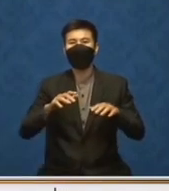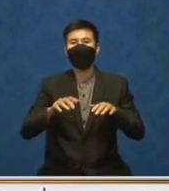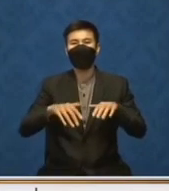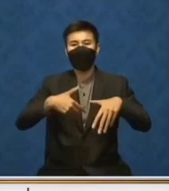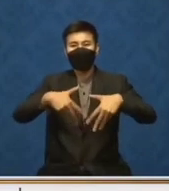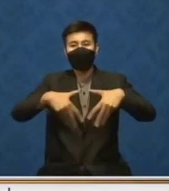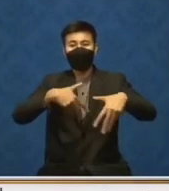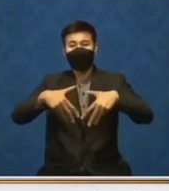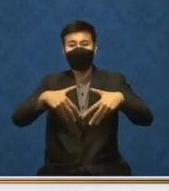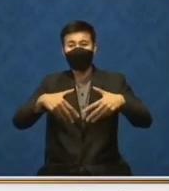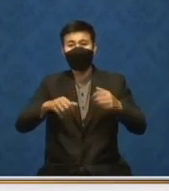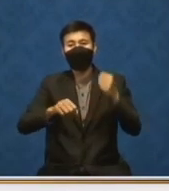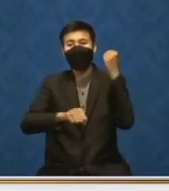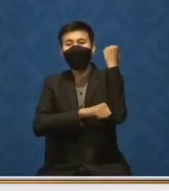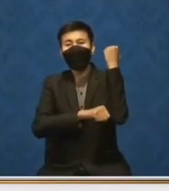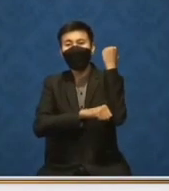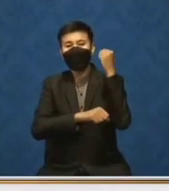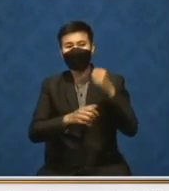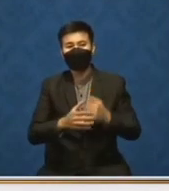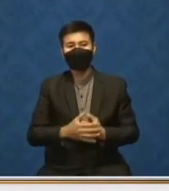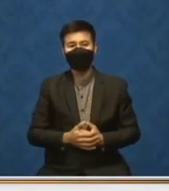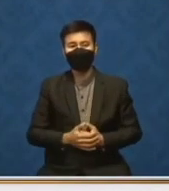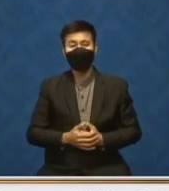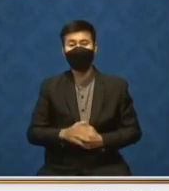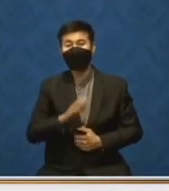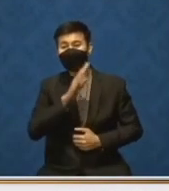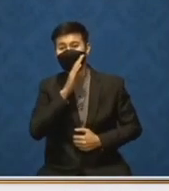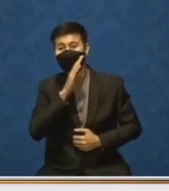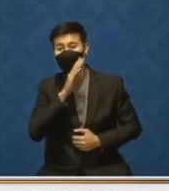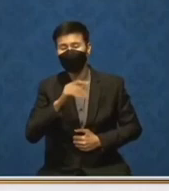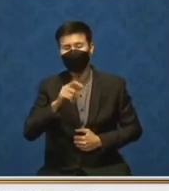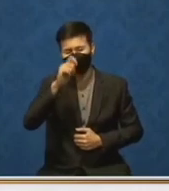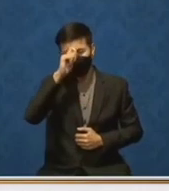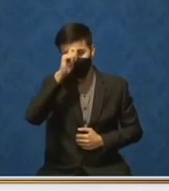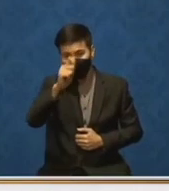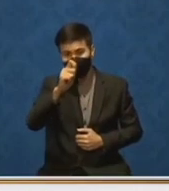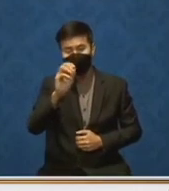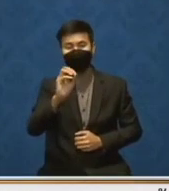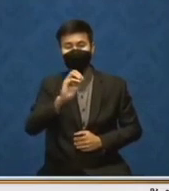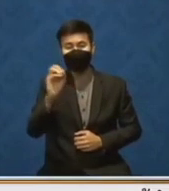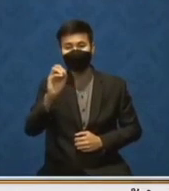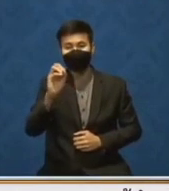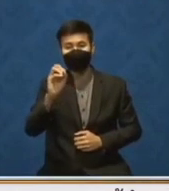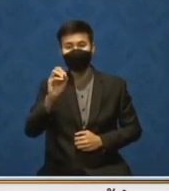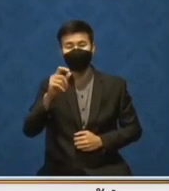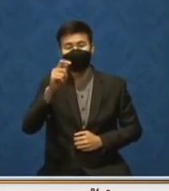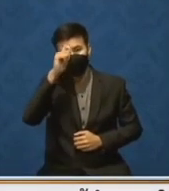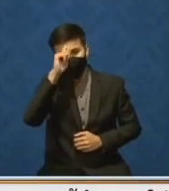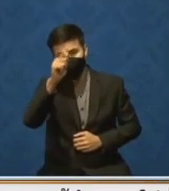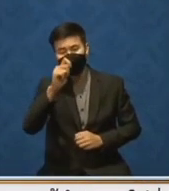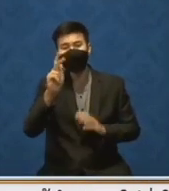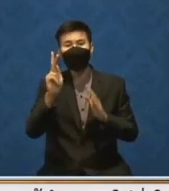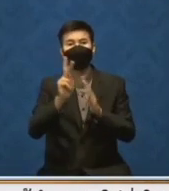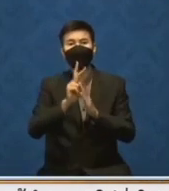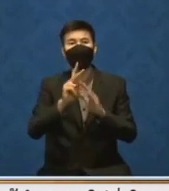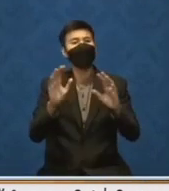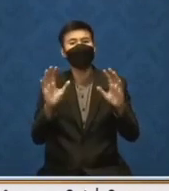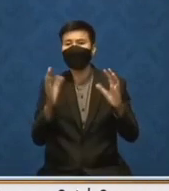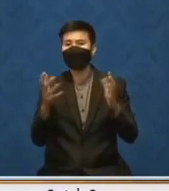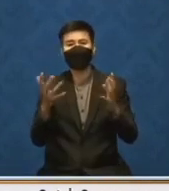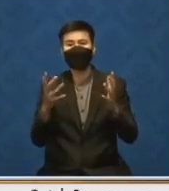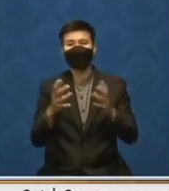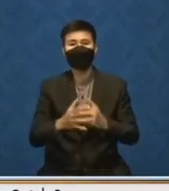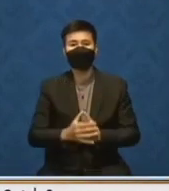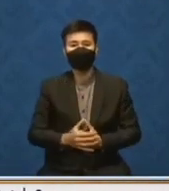1เลยถ้าประธานถ้าไม่สุดเคารพข้อบังคับไม่ครบกติกากันเนี่ยมันจะวุ่นวายในสบาย